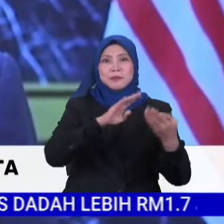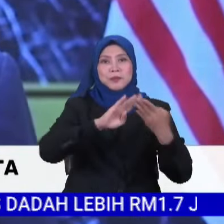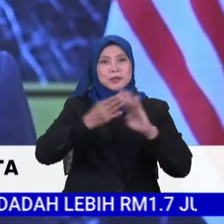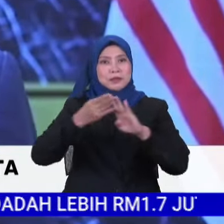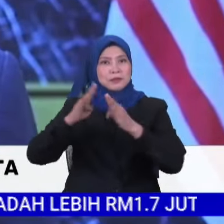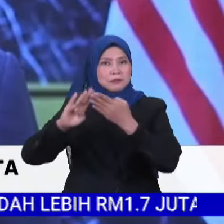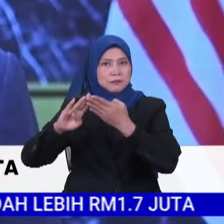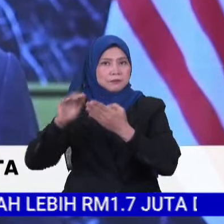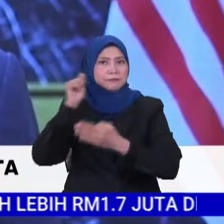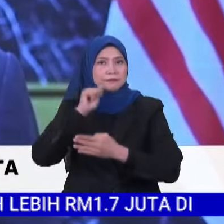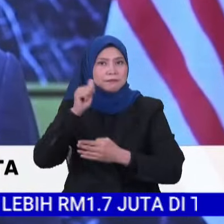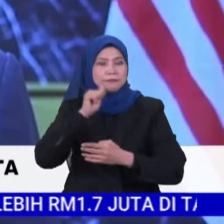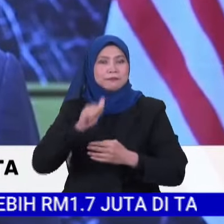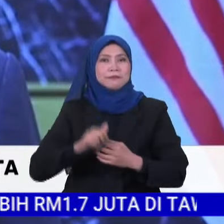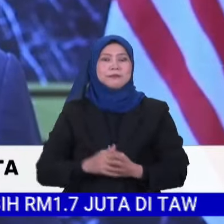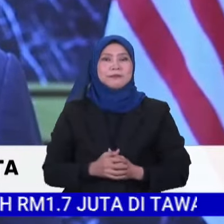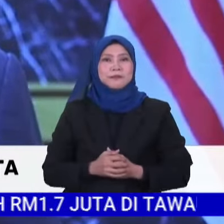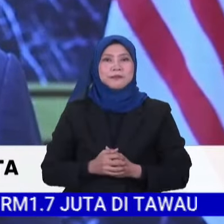abnanl2a